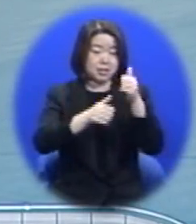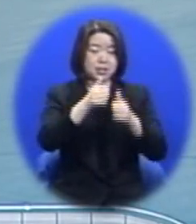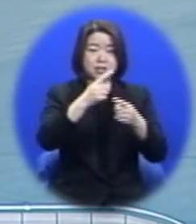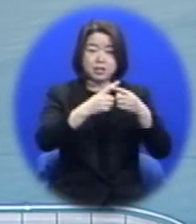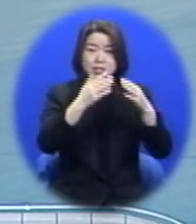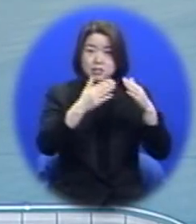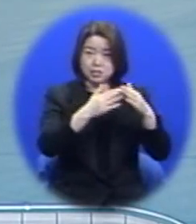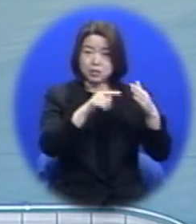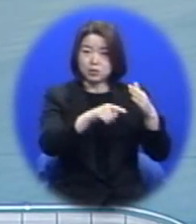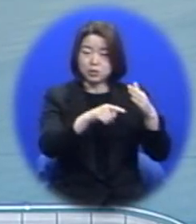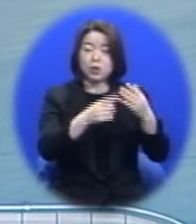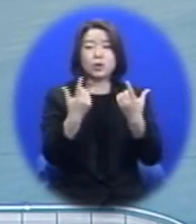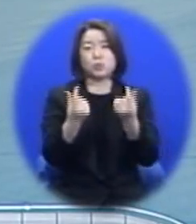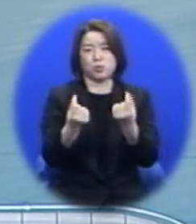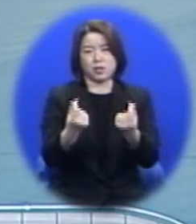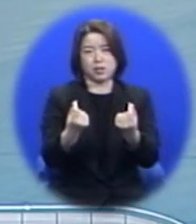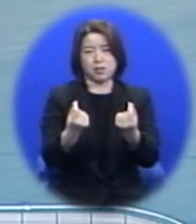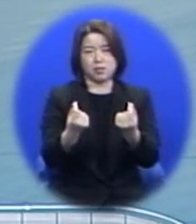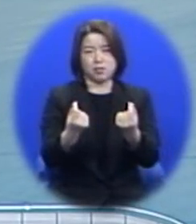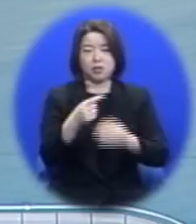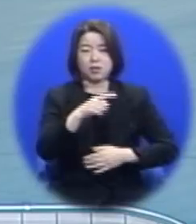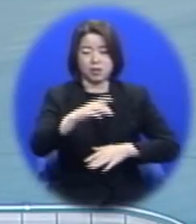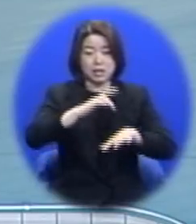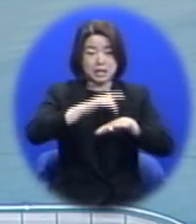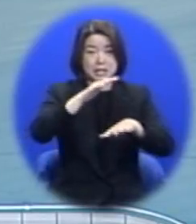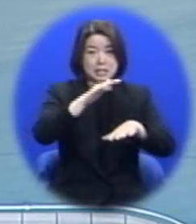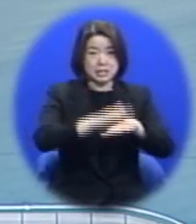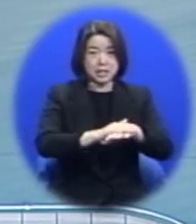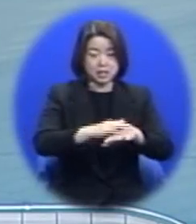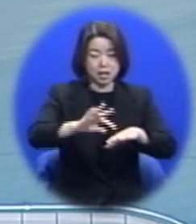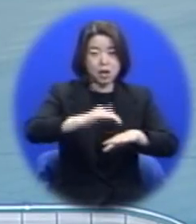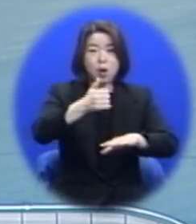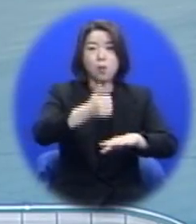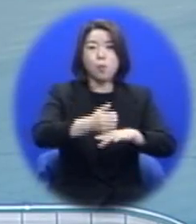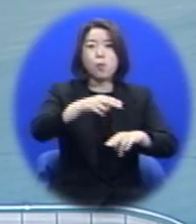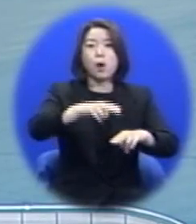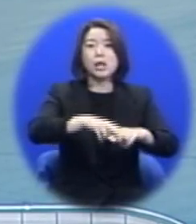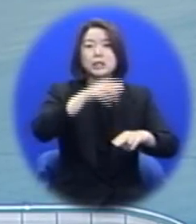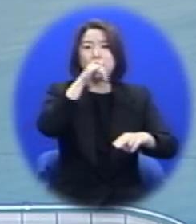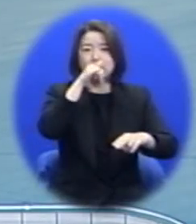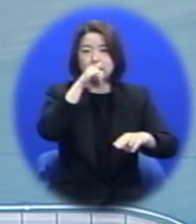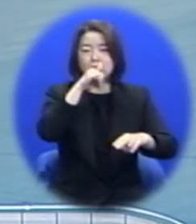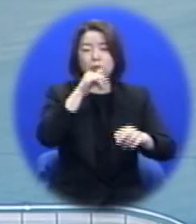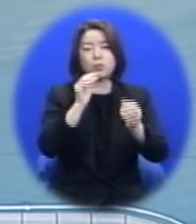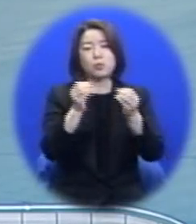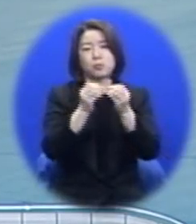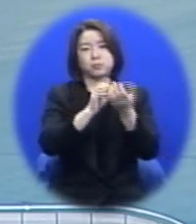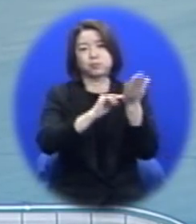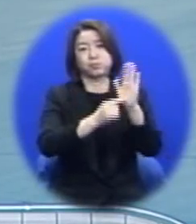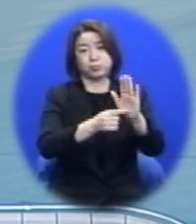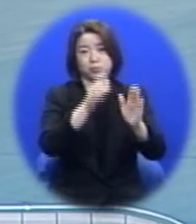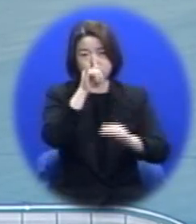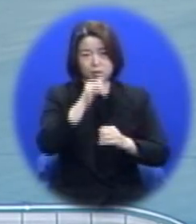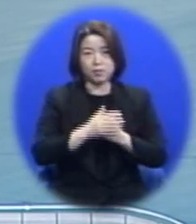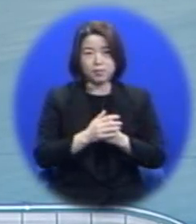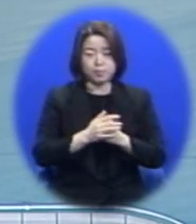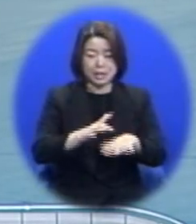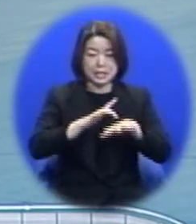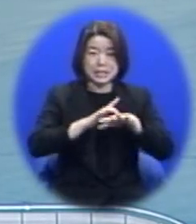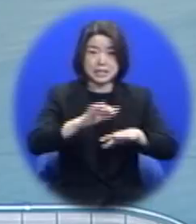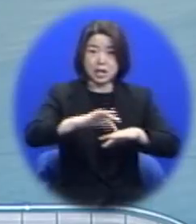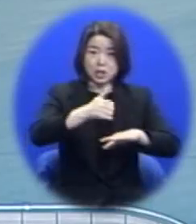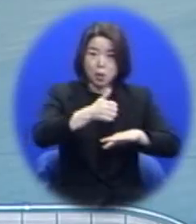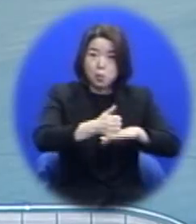시를 사탄의 왕좌가 있다고 그렇게 표현하셨어요. 사탄의 왕좌라는 말은